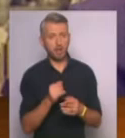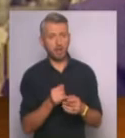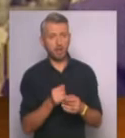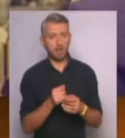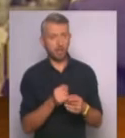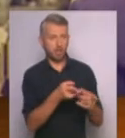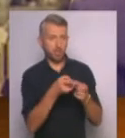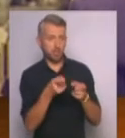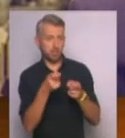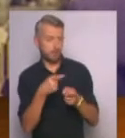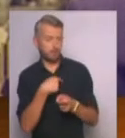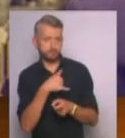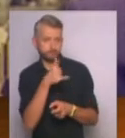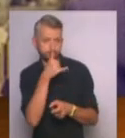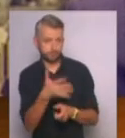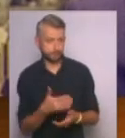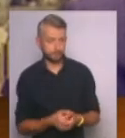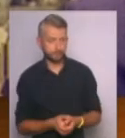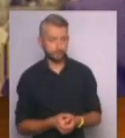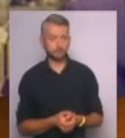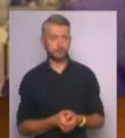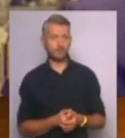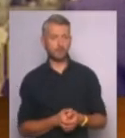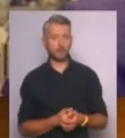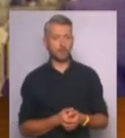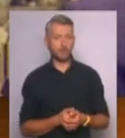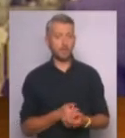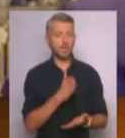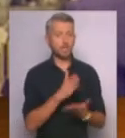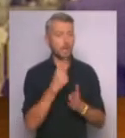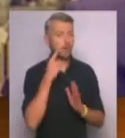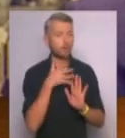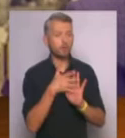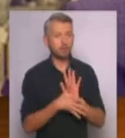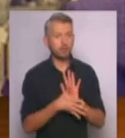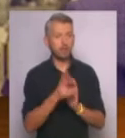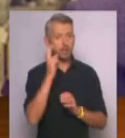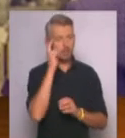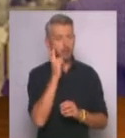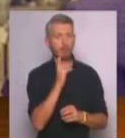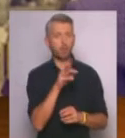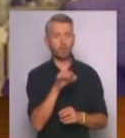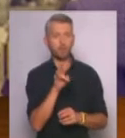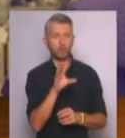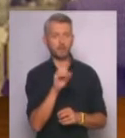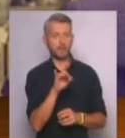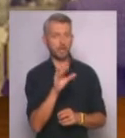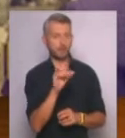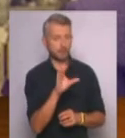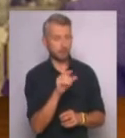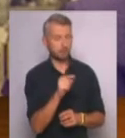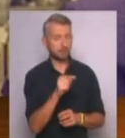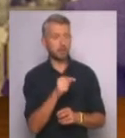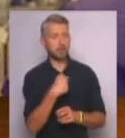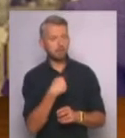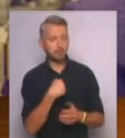у нас їх не вийшло на приватний сектор мікрорайону. Є розуміння зараз з Київкомунсервісом. Ми допомагаємо всіляко їм